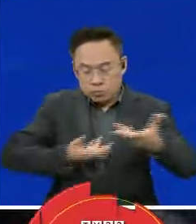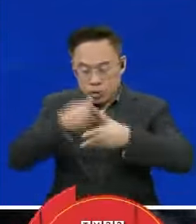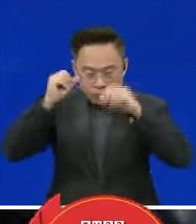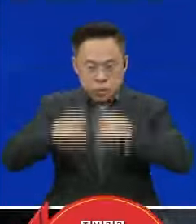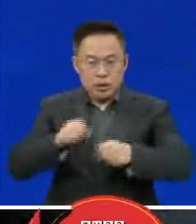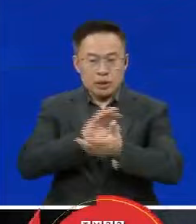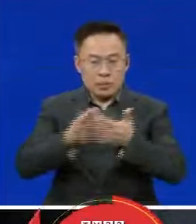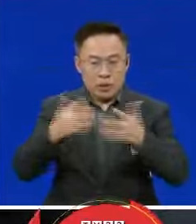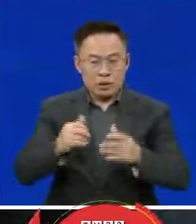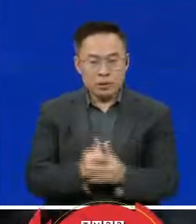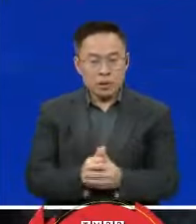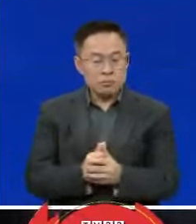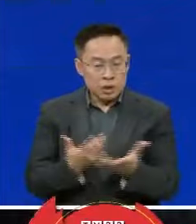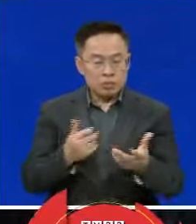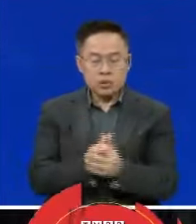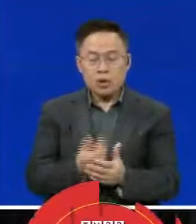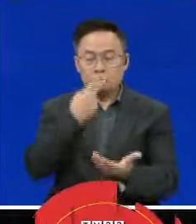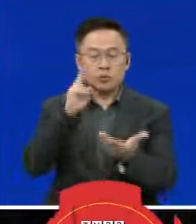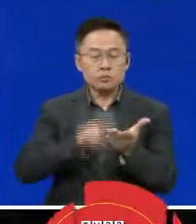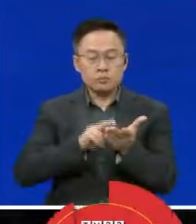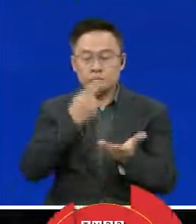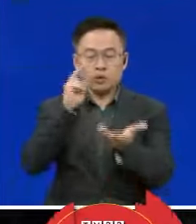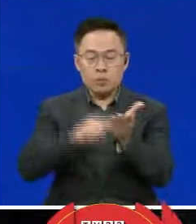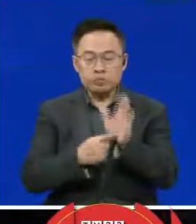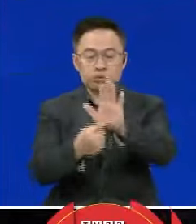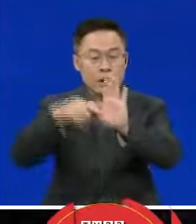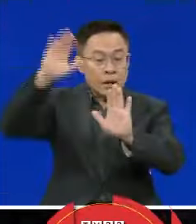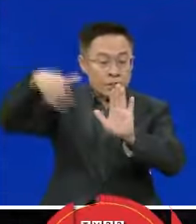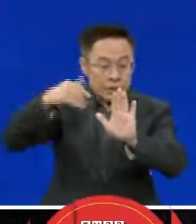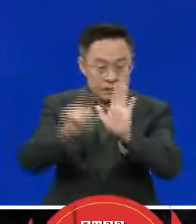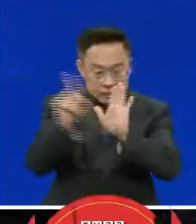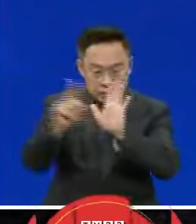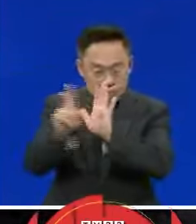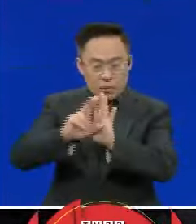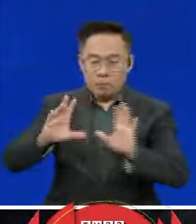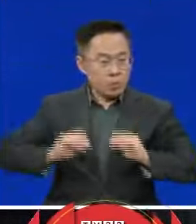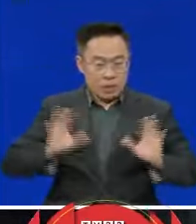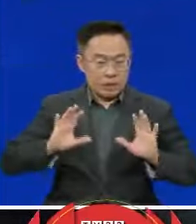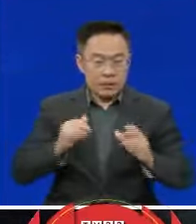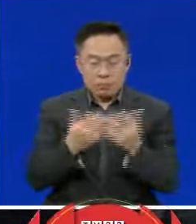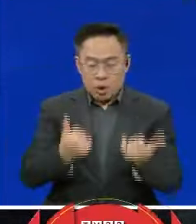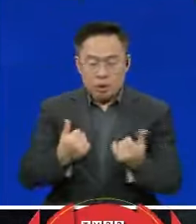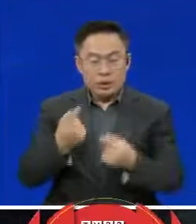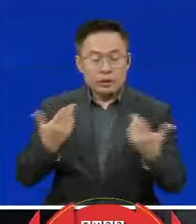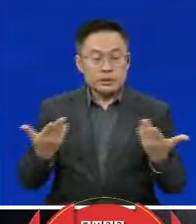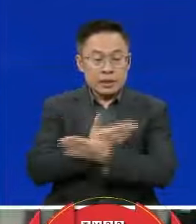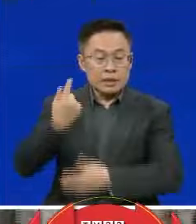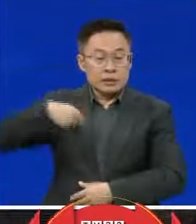านแล้วนะครับวันนี้เมื่อศาลออกหมายจับเราก็ต้องยอมรับต้องมานะเพราะนั้นวันนี้ก็ต่อสู้ไปตามกระบวนการยุติธรรมนะ